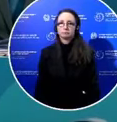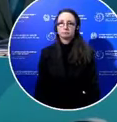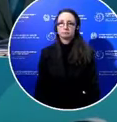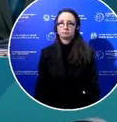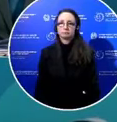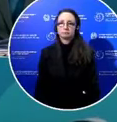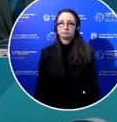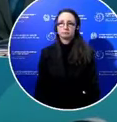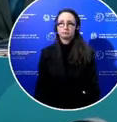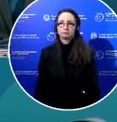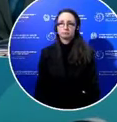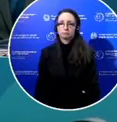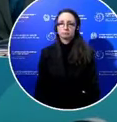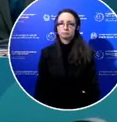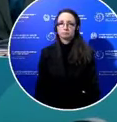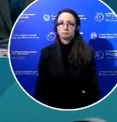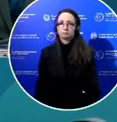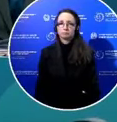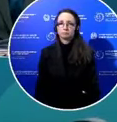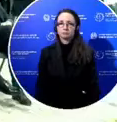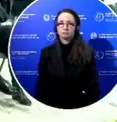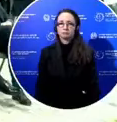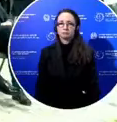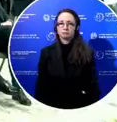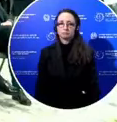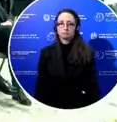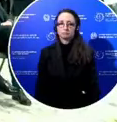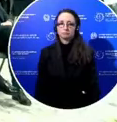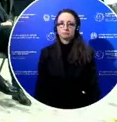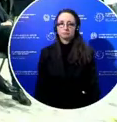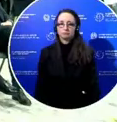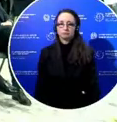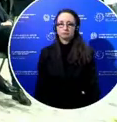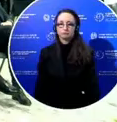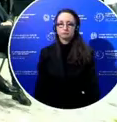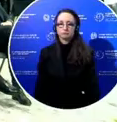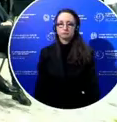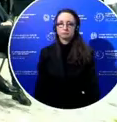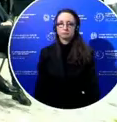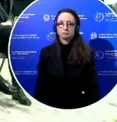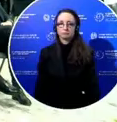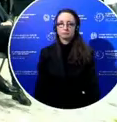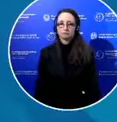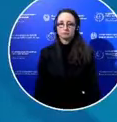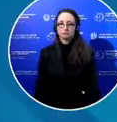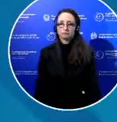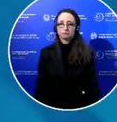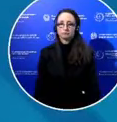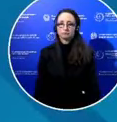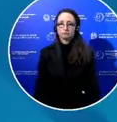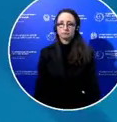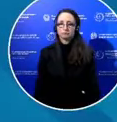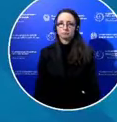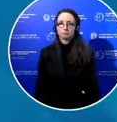Prende adesso la parola Sua Eccellenza Monsignor Marco Tasca, Arcivescovo di Genova.